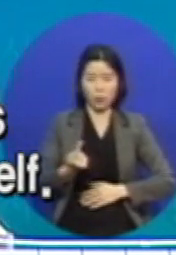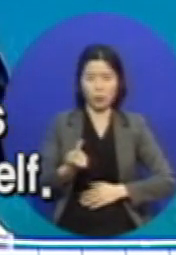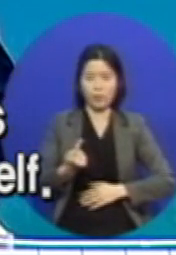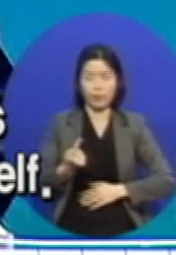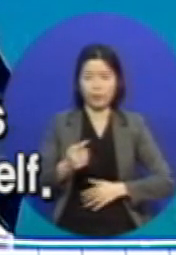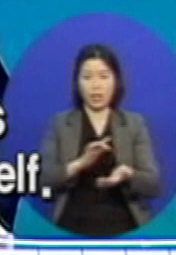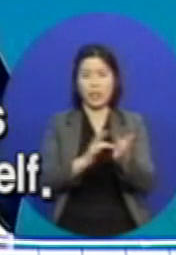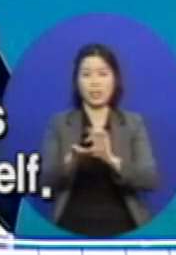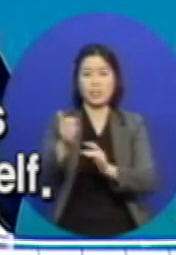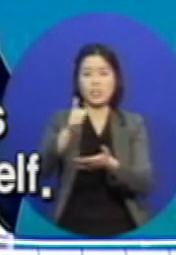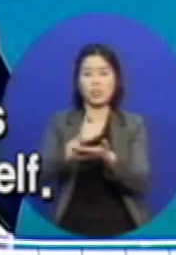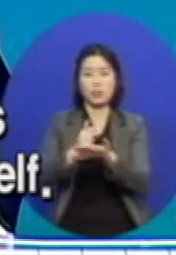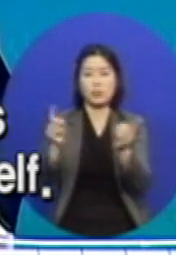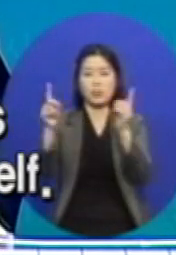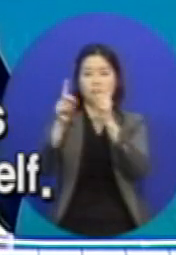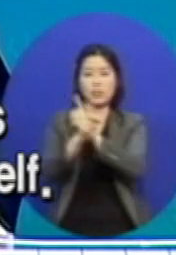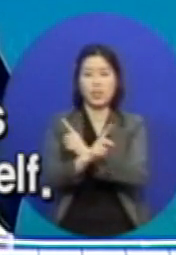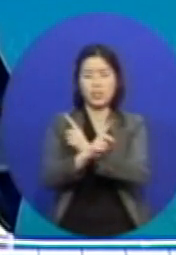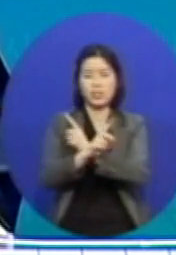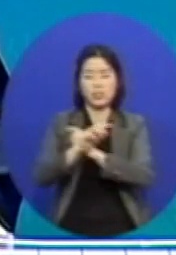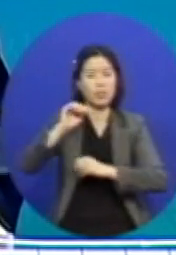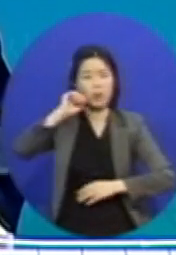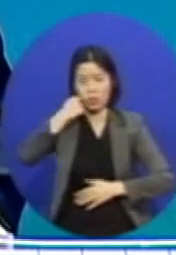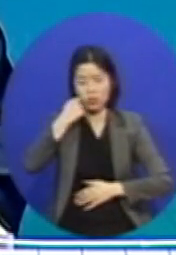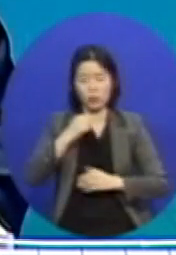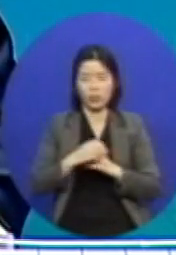예수님을 대신할 수 있는 건 아니에요